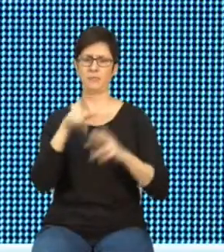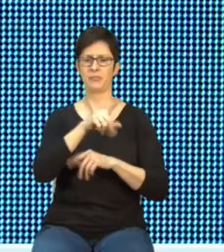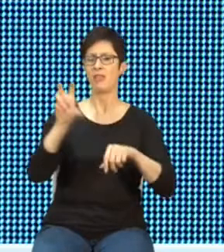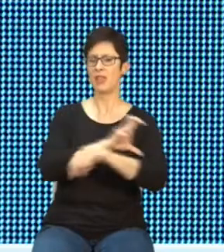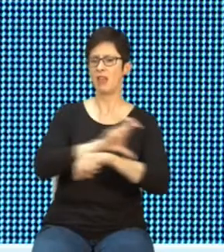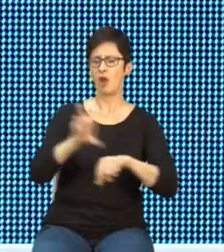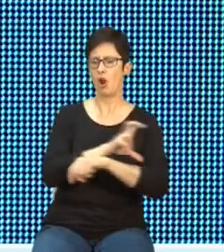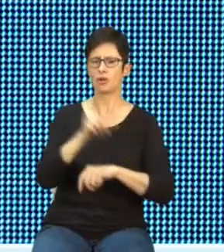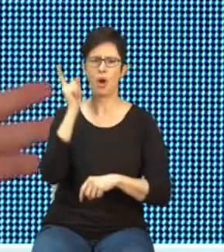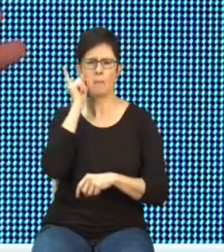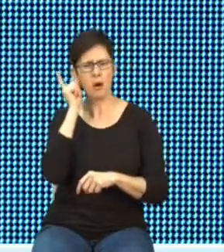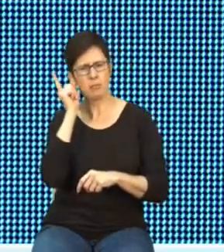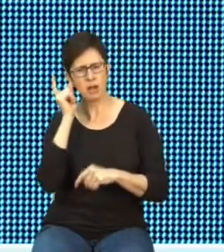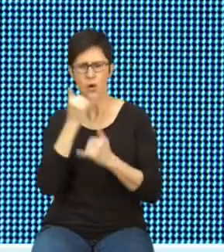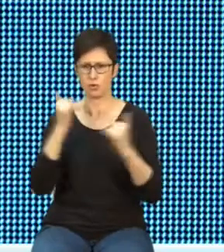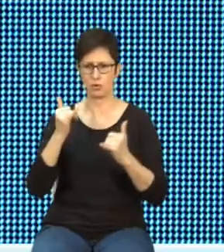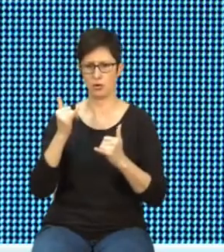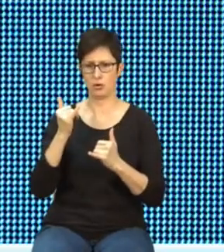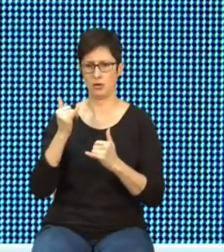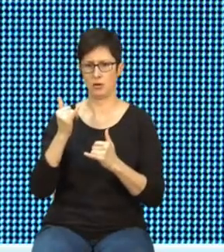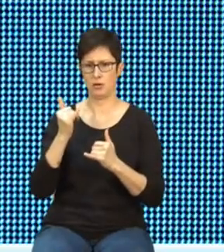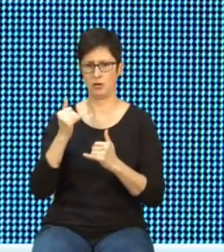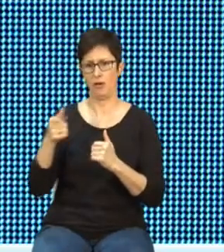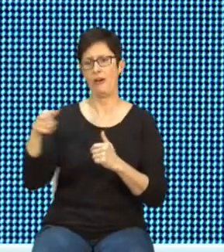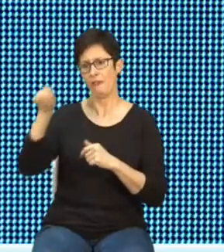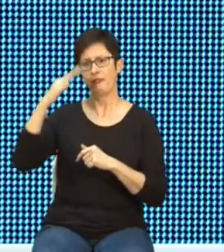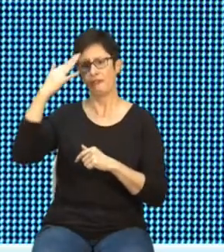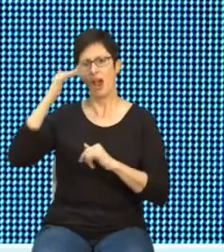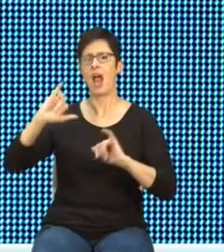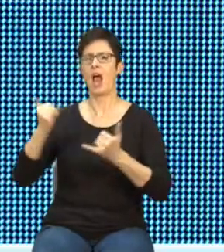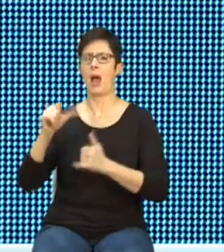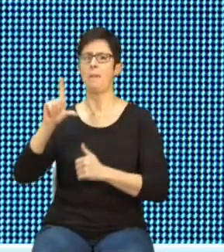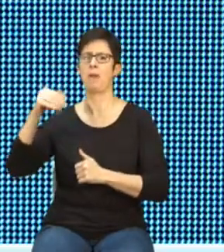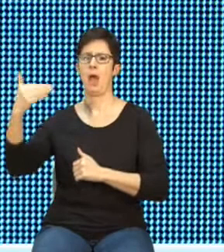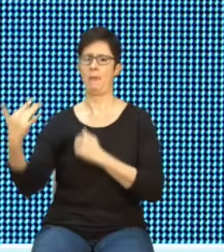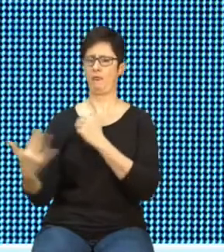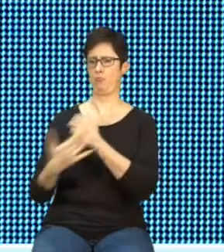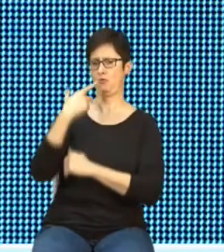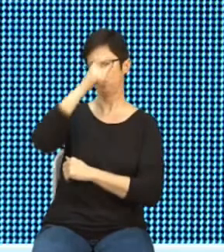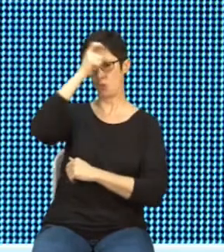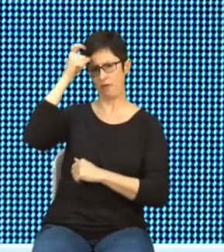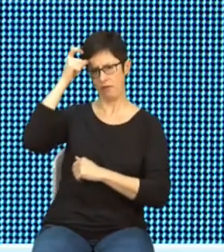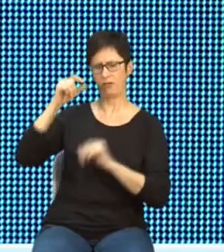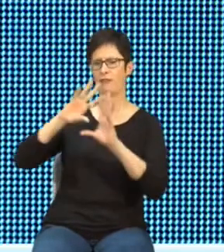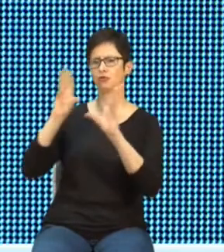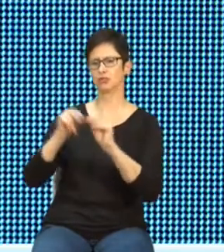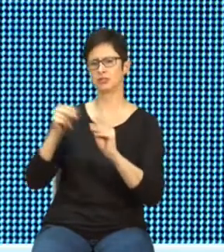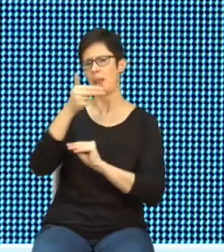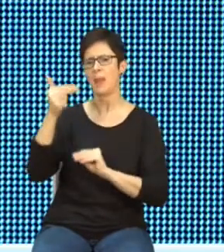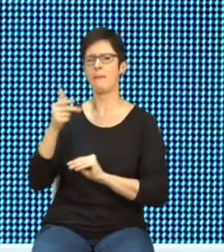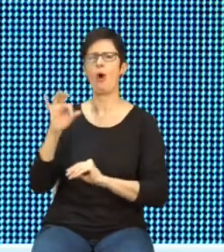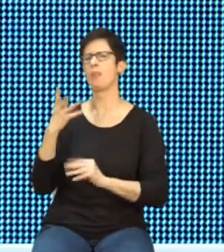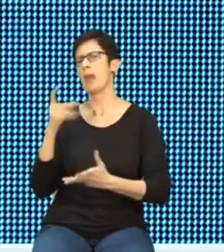w mając wiedzę jak wpływa na człowieka i wszystkie kwestie związane z